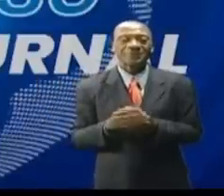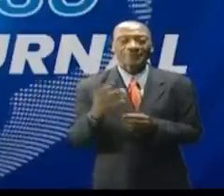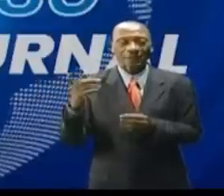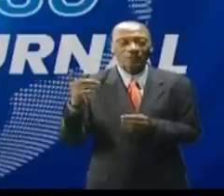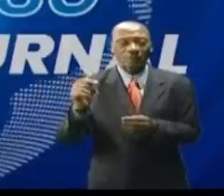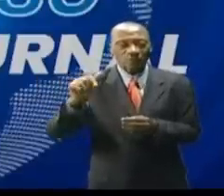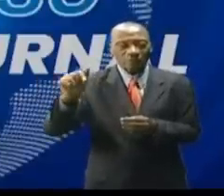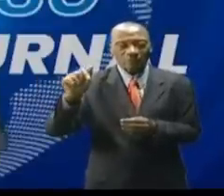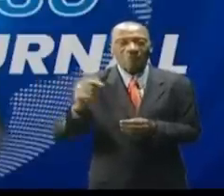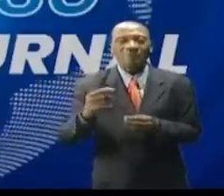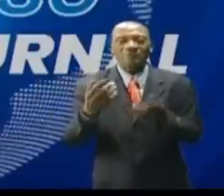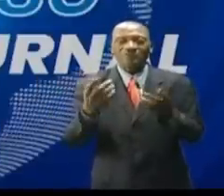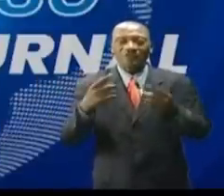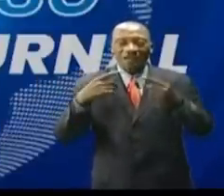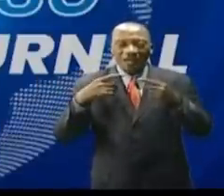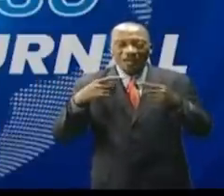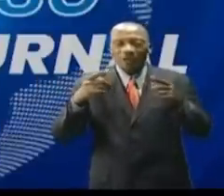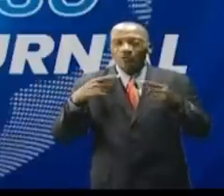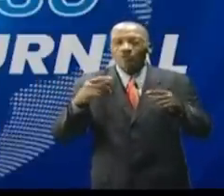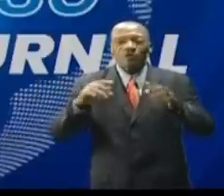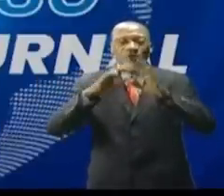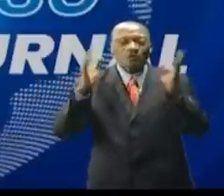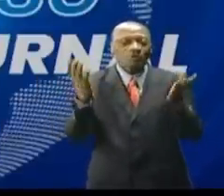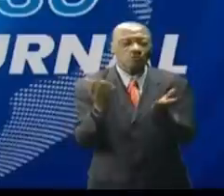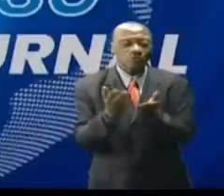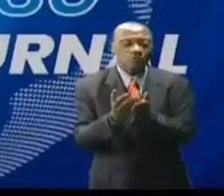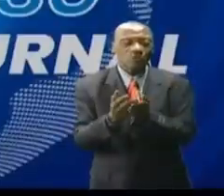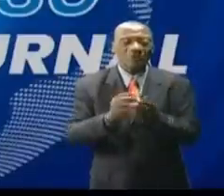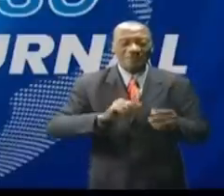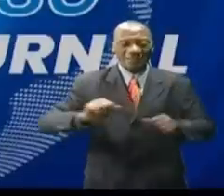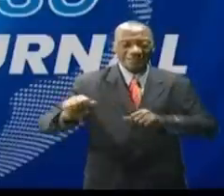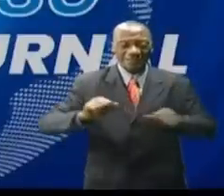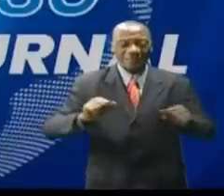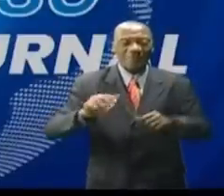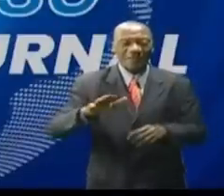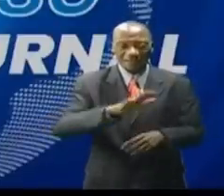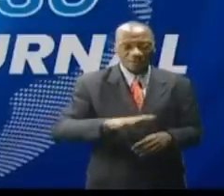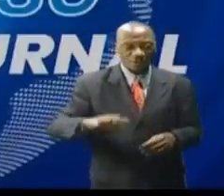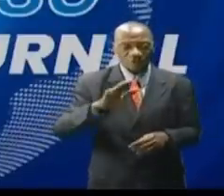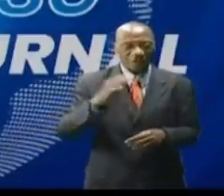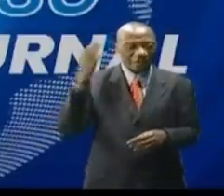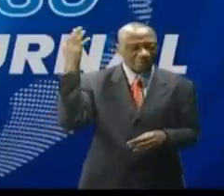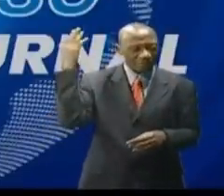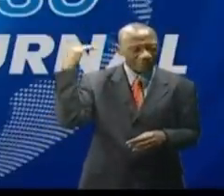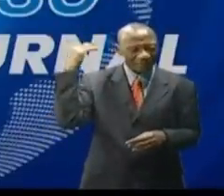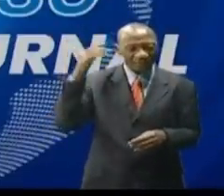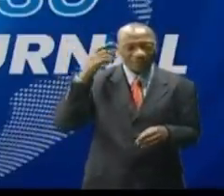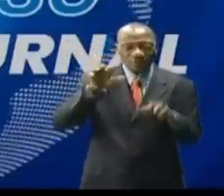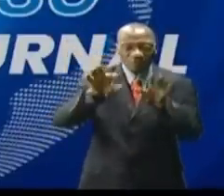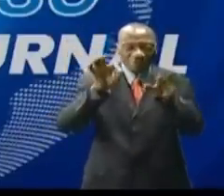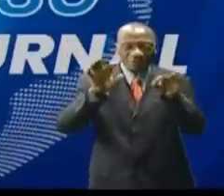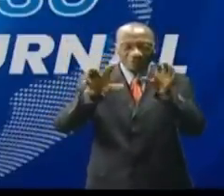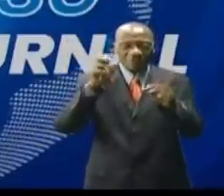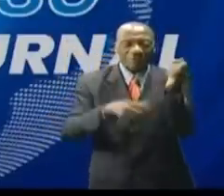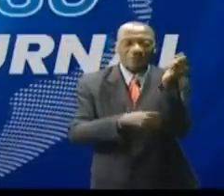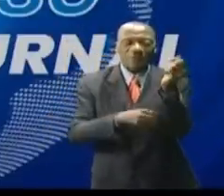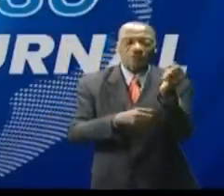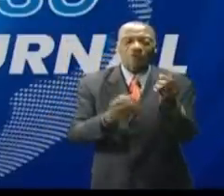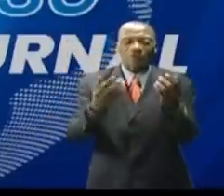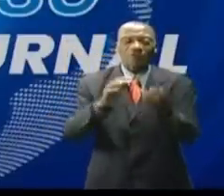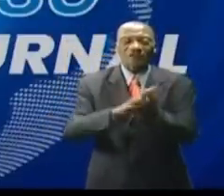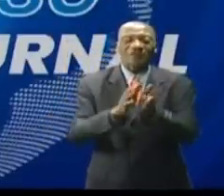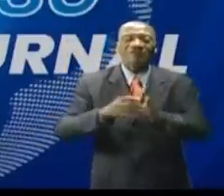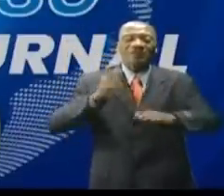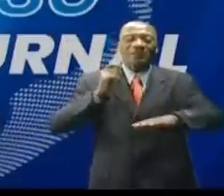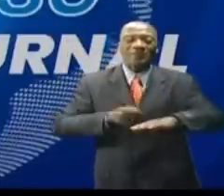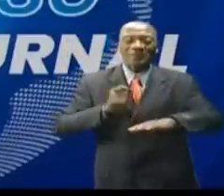la publication des résultats du concours national de recrutement des magistrats organisé le 9 octobre dernier sur toute l'étendue